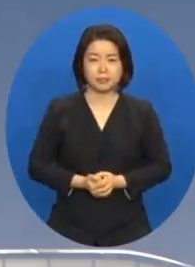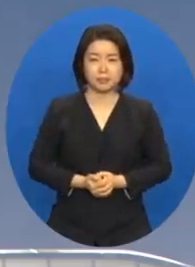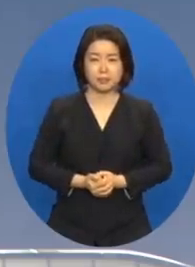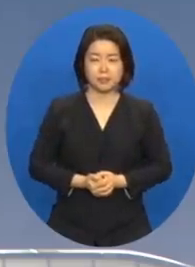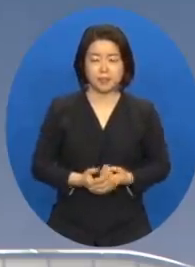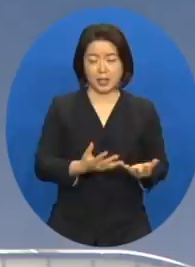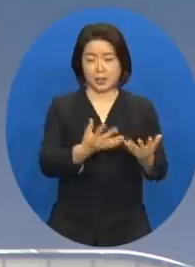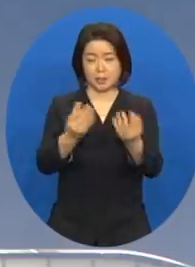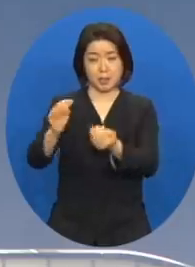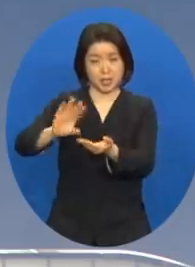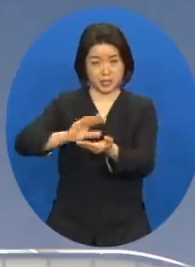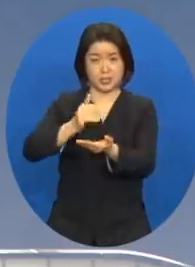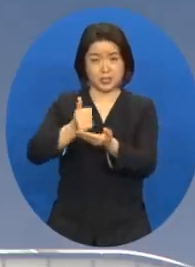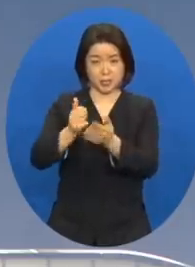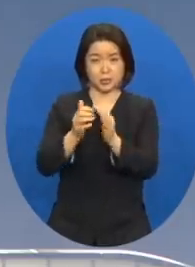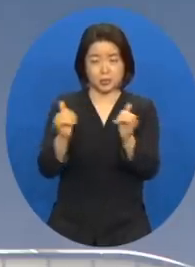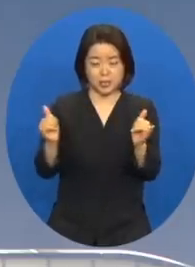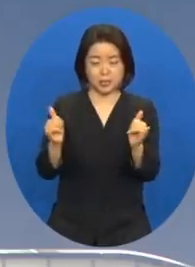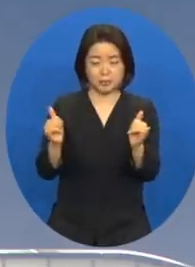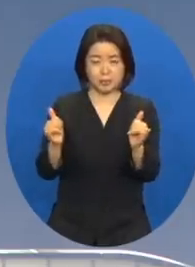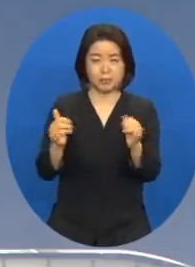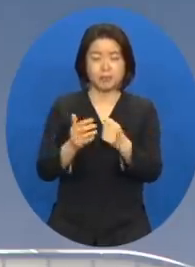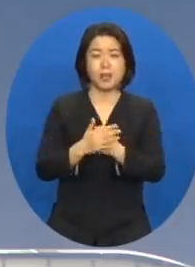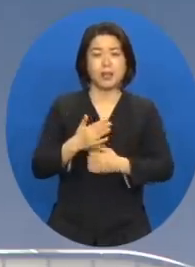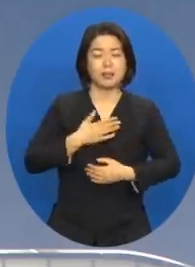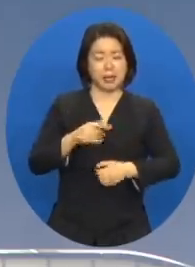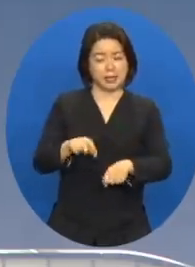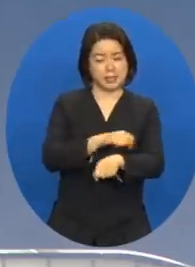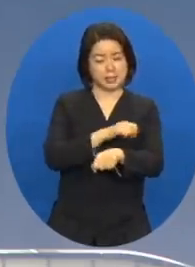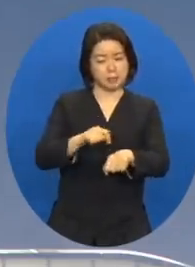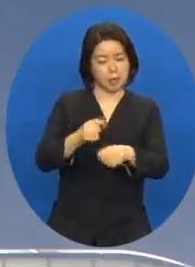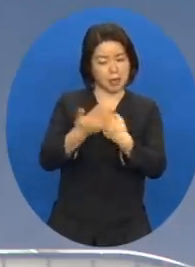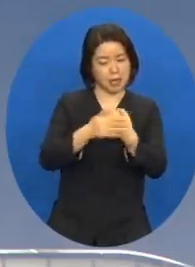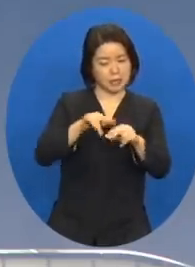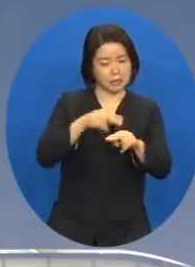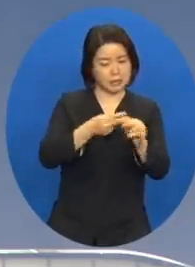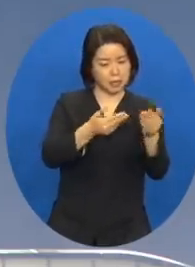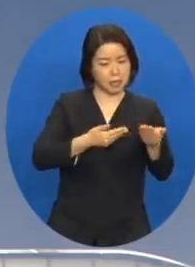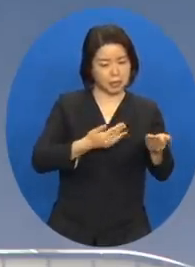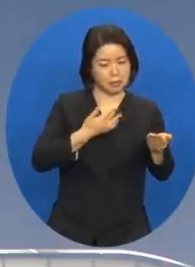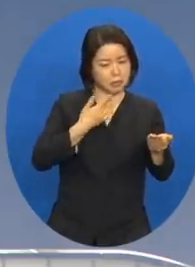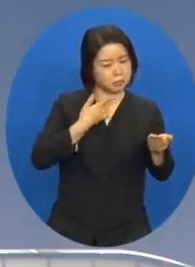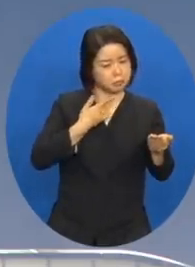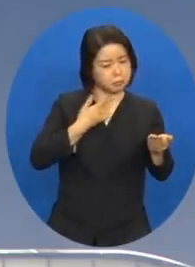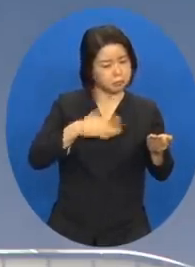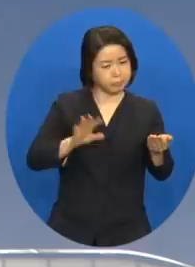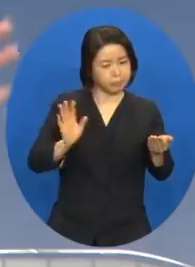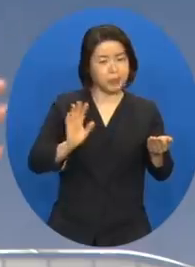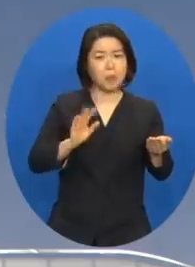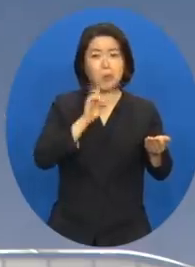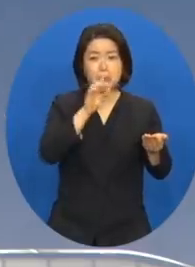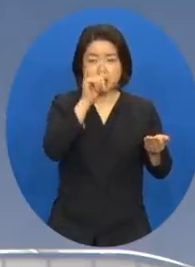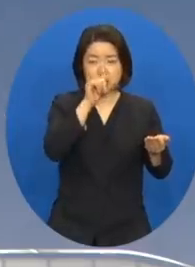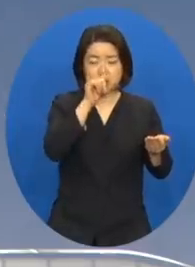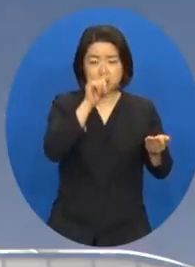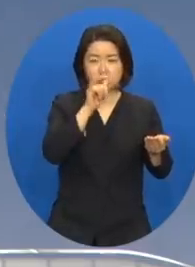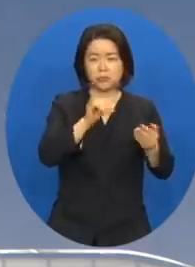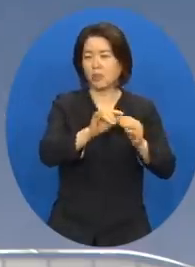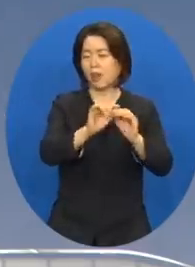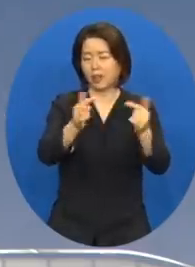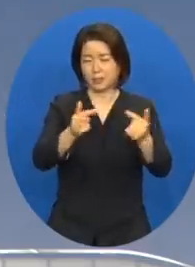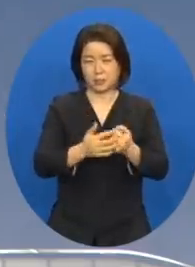많은 그리스도인들이 자기는 특별한 은사를 받은 게 없다고 그렇게 말을 합니다. 그런 경우가